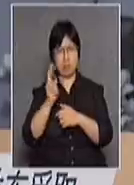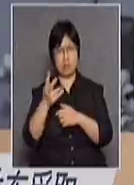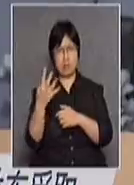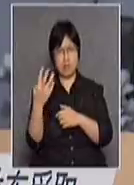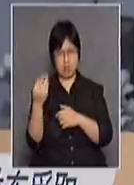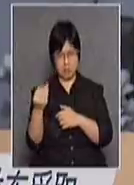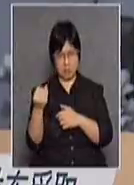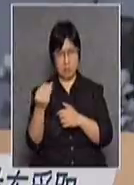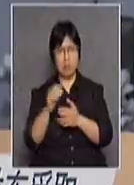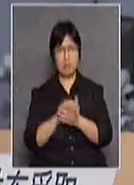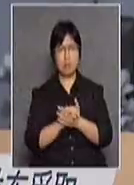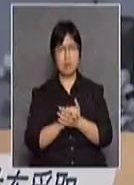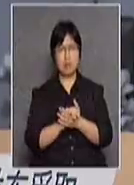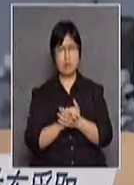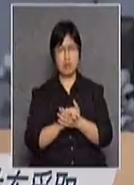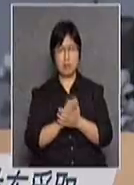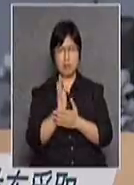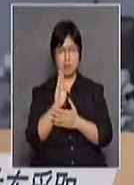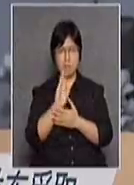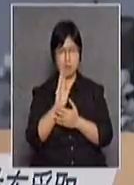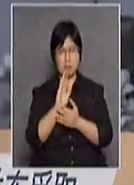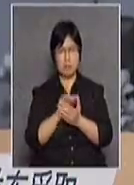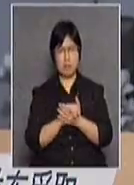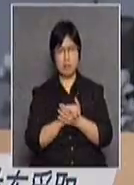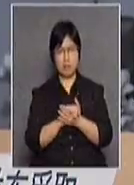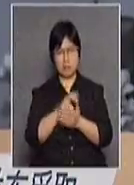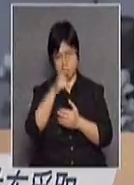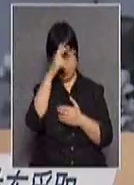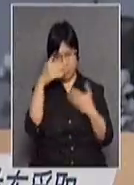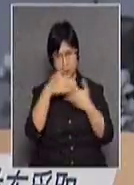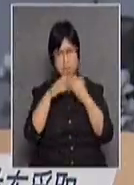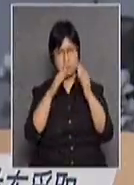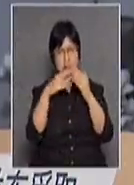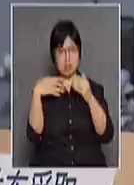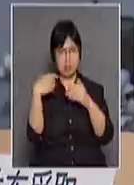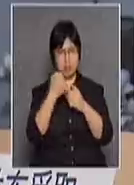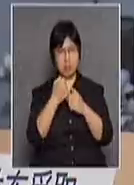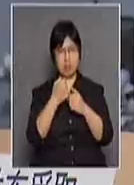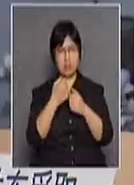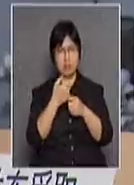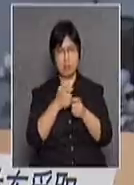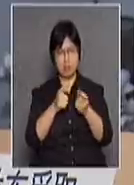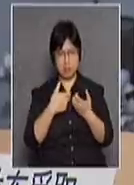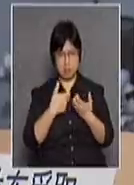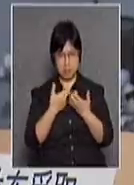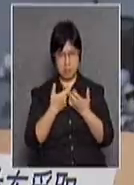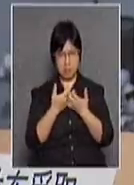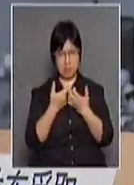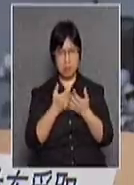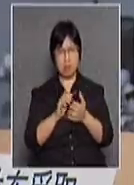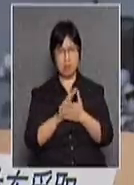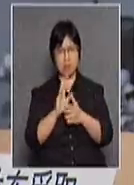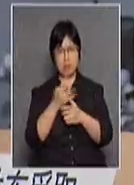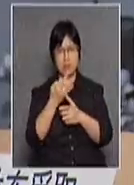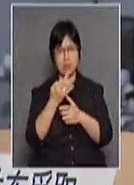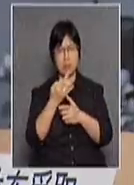846,240元，大約相當於運輸及房屋局局長薪金起點的三個月